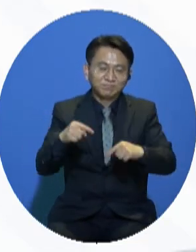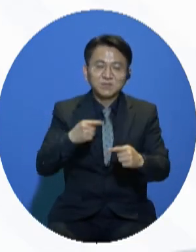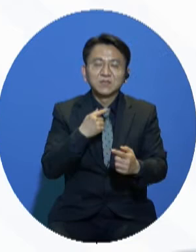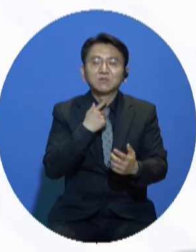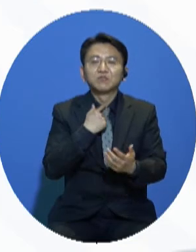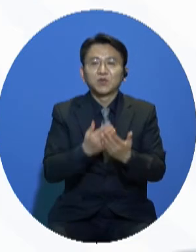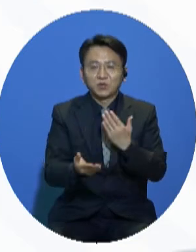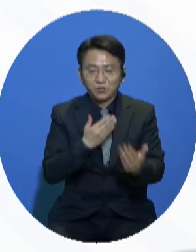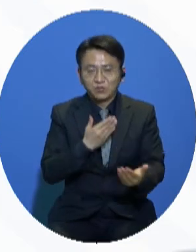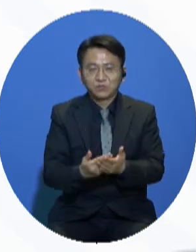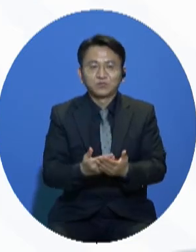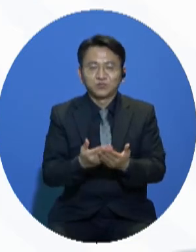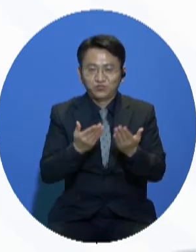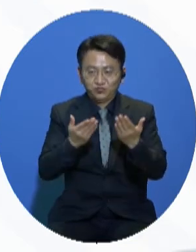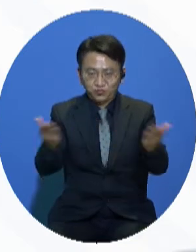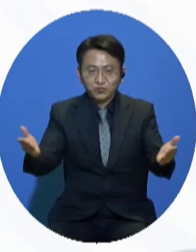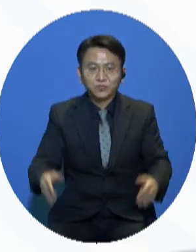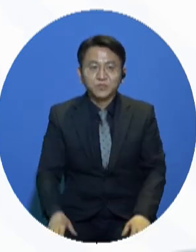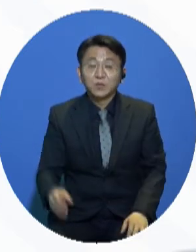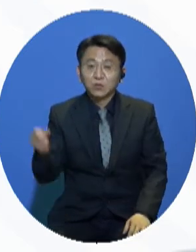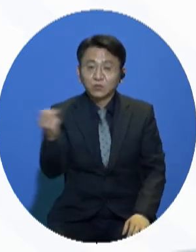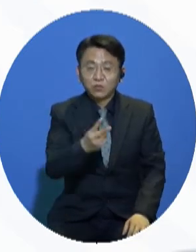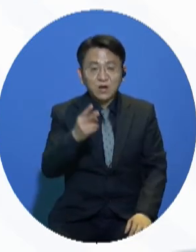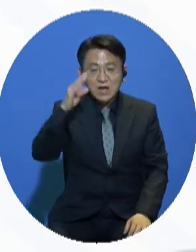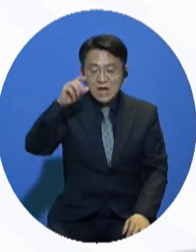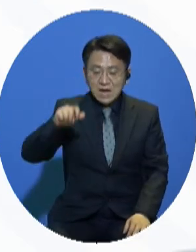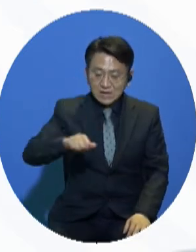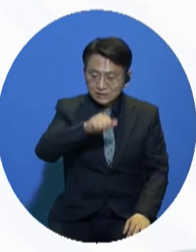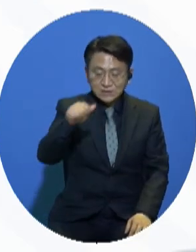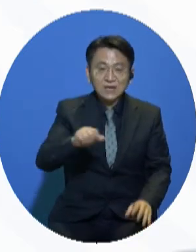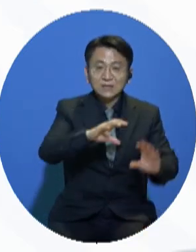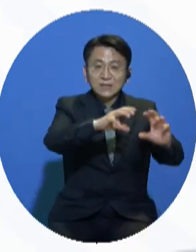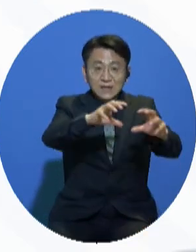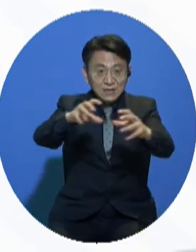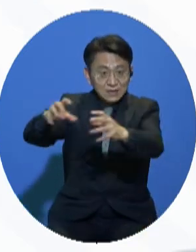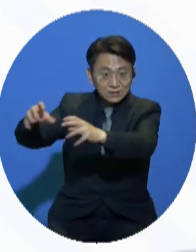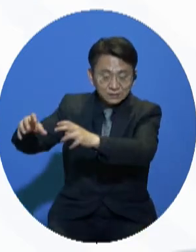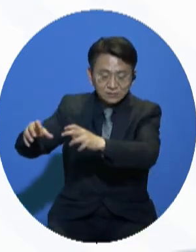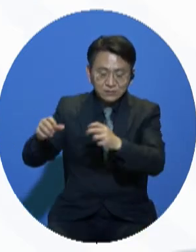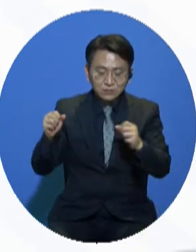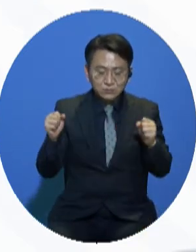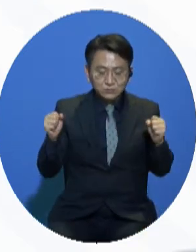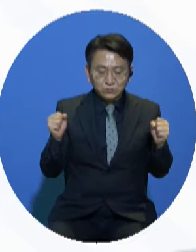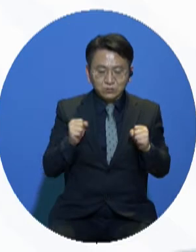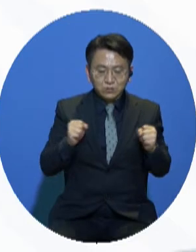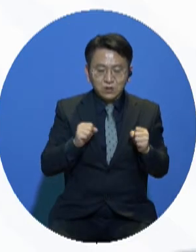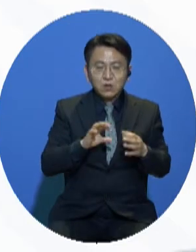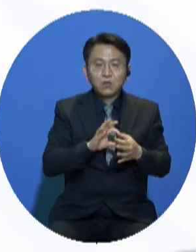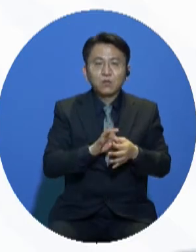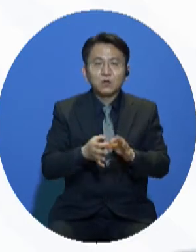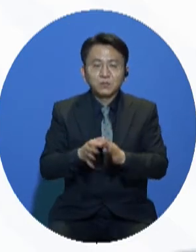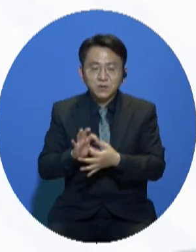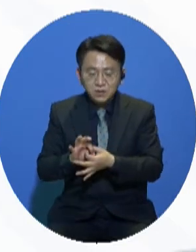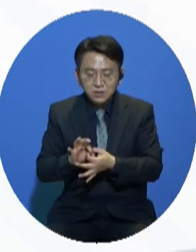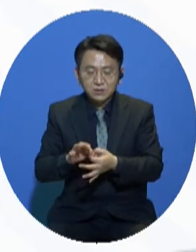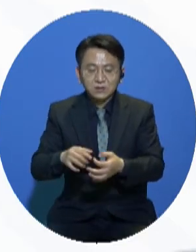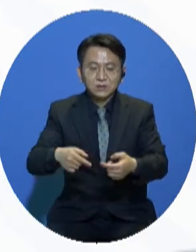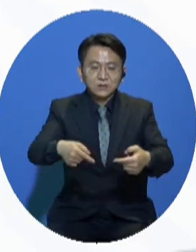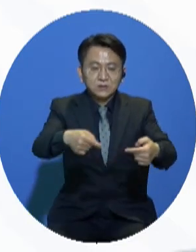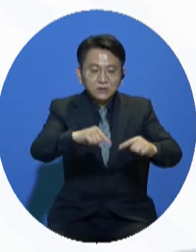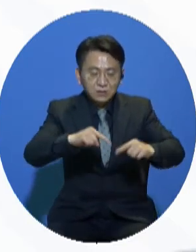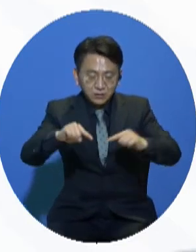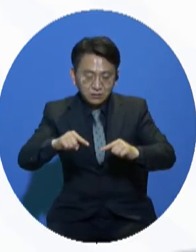그리고 아시아 국가들이 동계 패럴림픽에